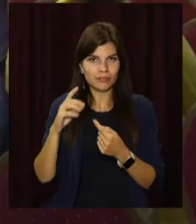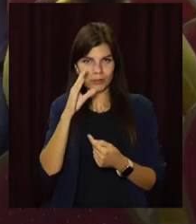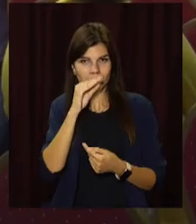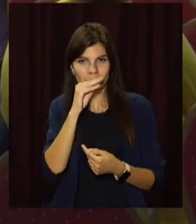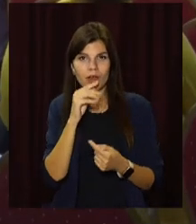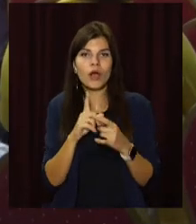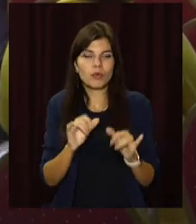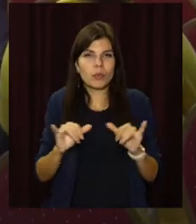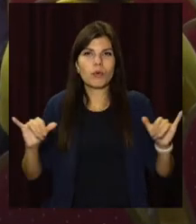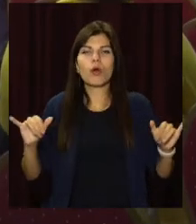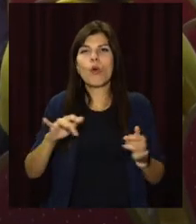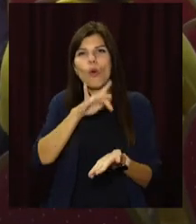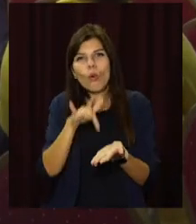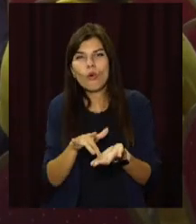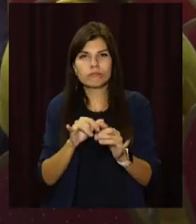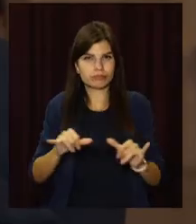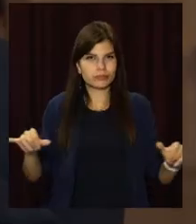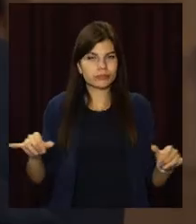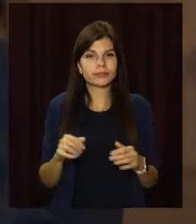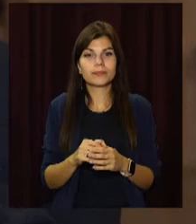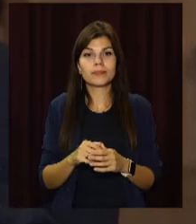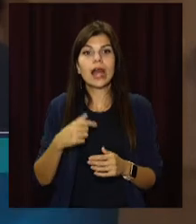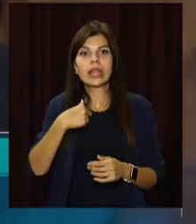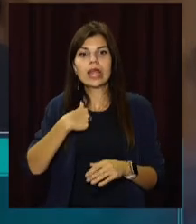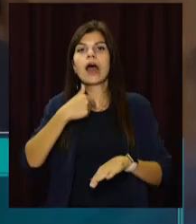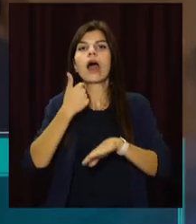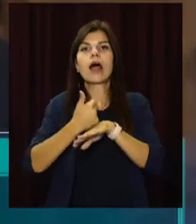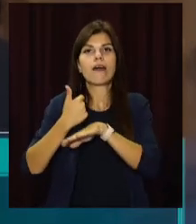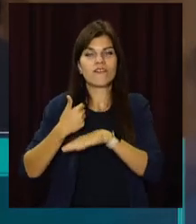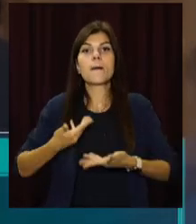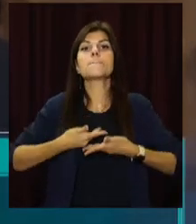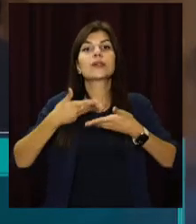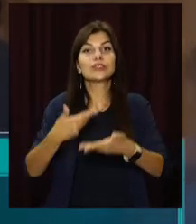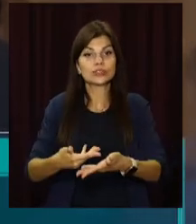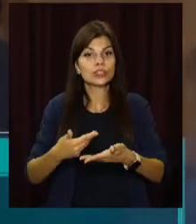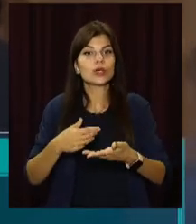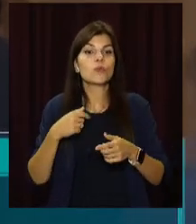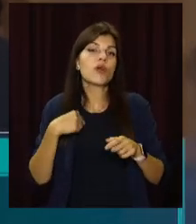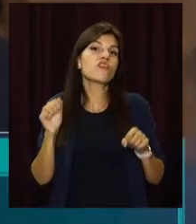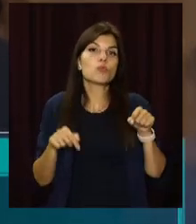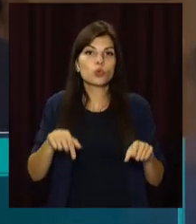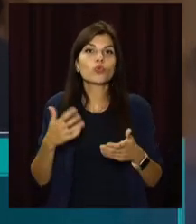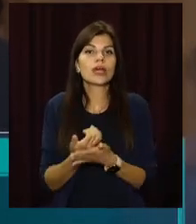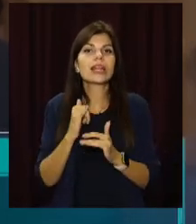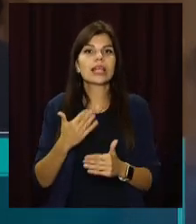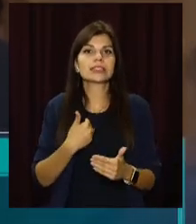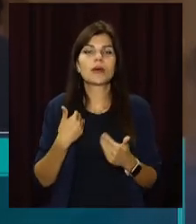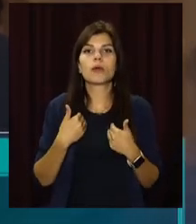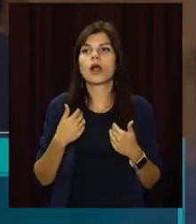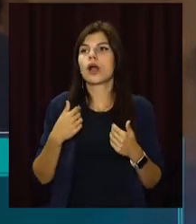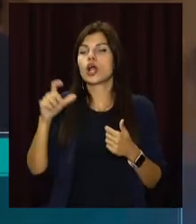це процвітання місцевих громад. Нас запросили голів територіальних громад, що ми, можливо, тут знайдемо для себе